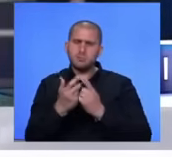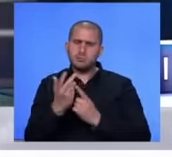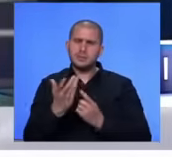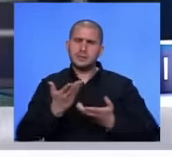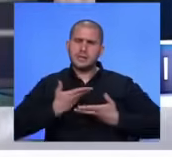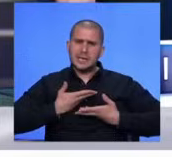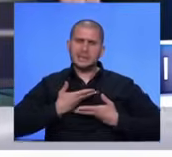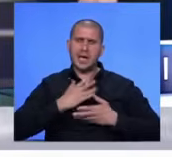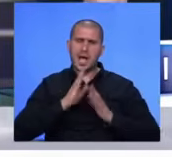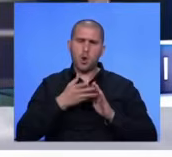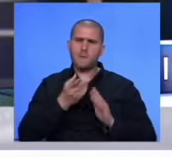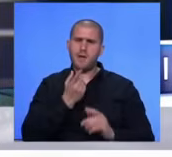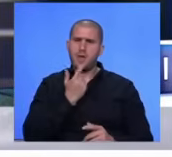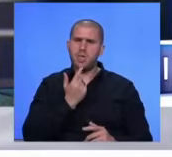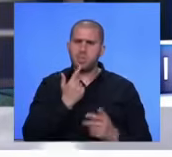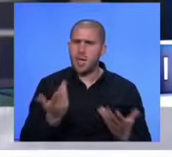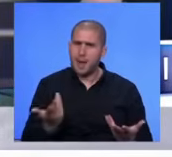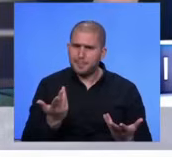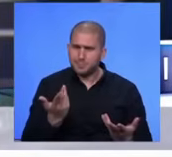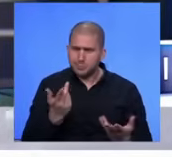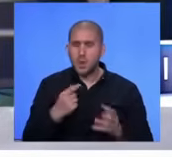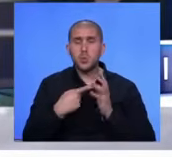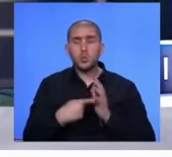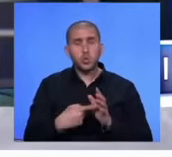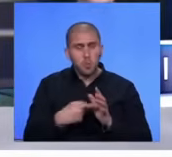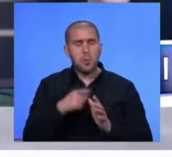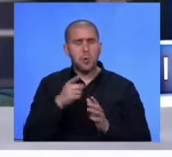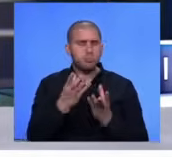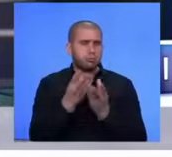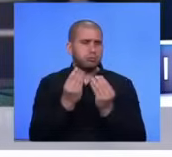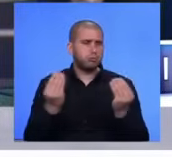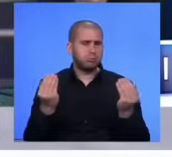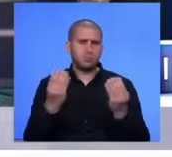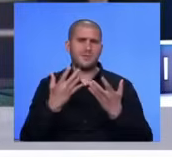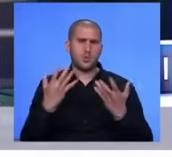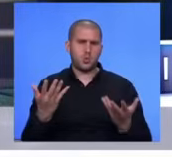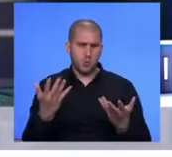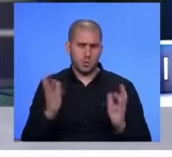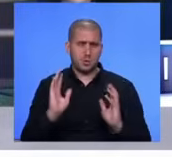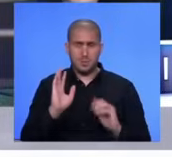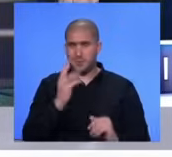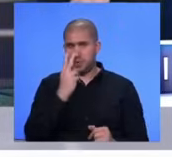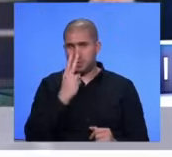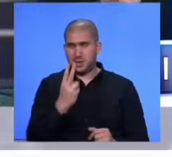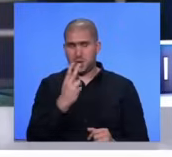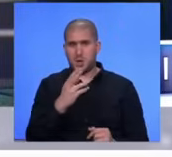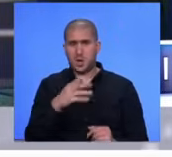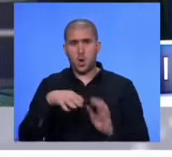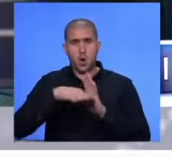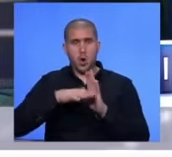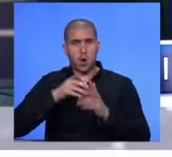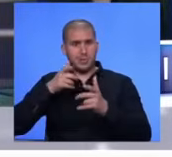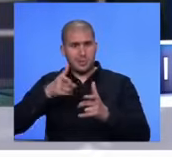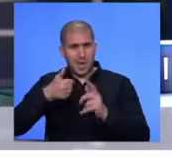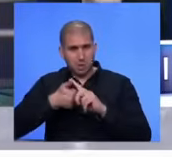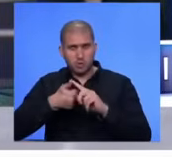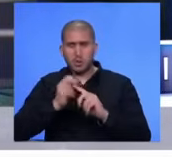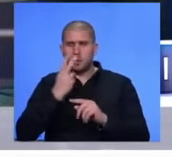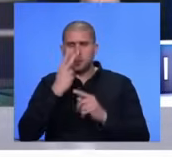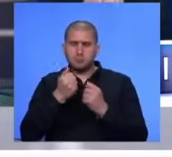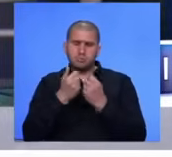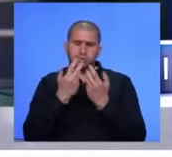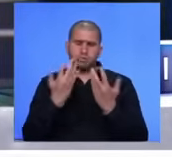וכבר אין טעם. אנחנו, הדוגמאות לכך הן רבות ועצומות. לא הבנתי. בין אם תסתכל על הוראות הפתיחה באש. רגע. בין אם תסתכל באין